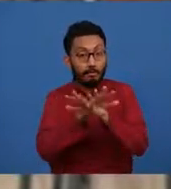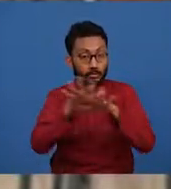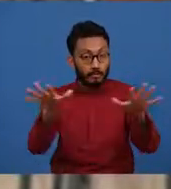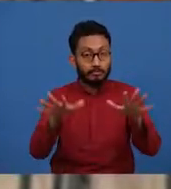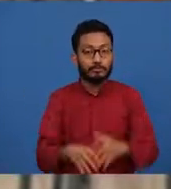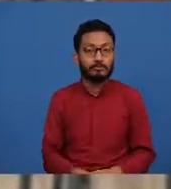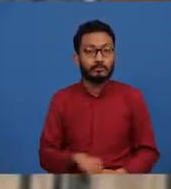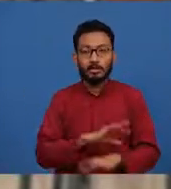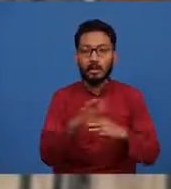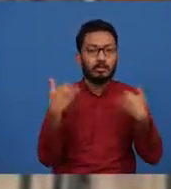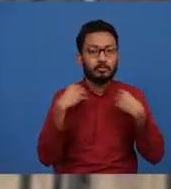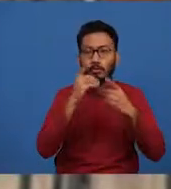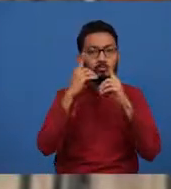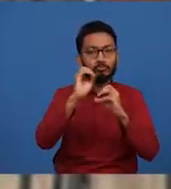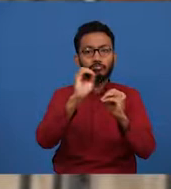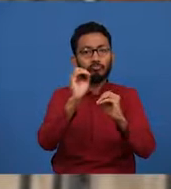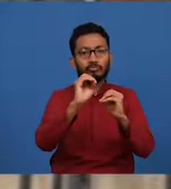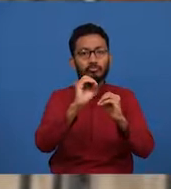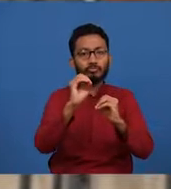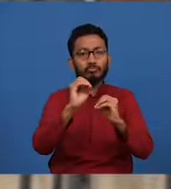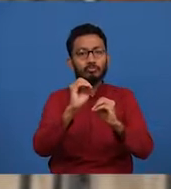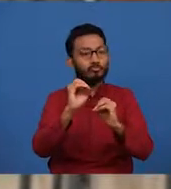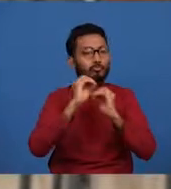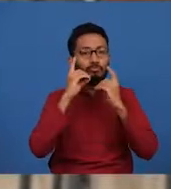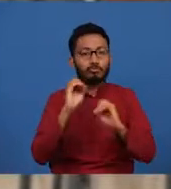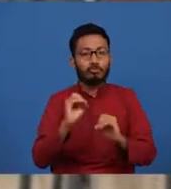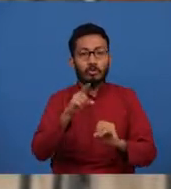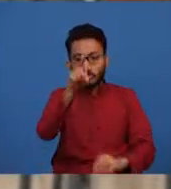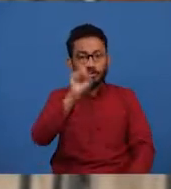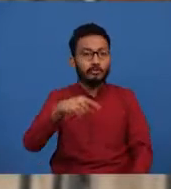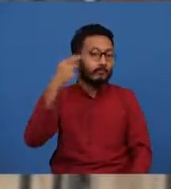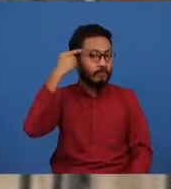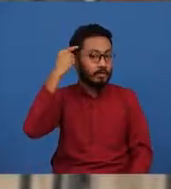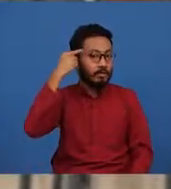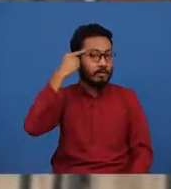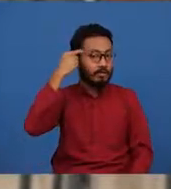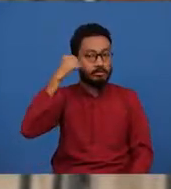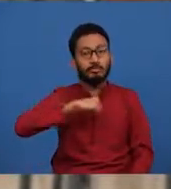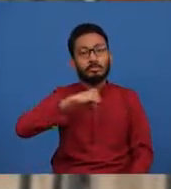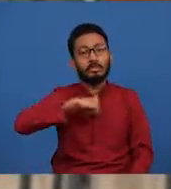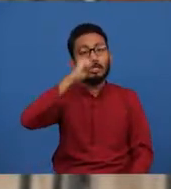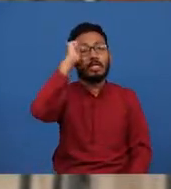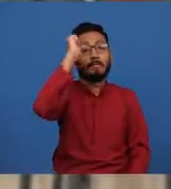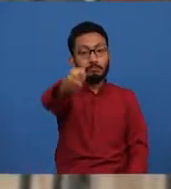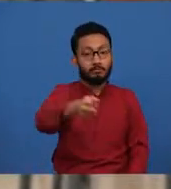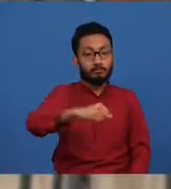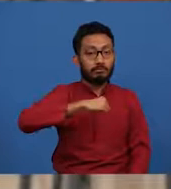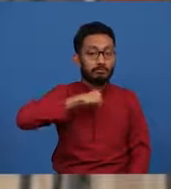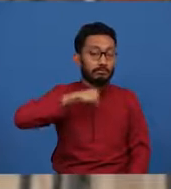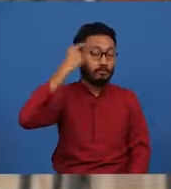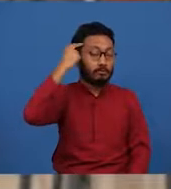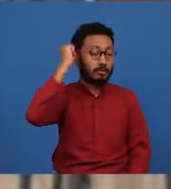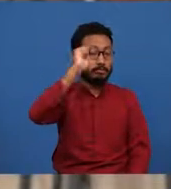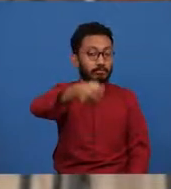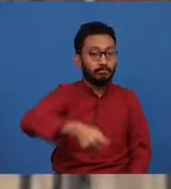teks. Kamu harus memikirkan sendiri jawapan yang logik dan